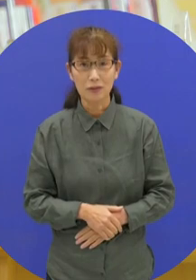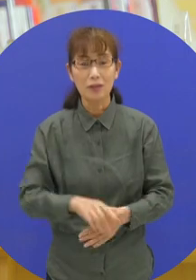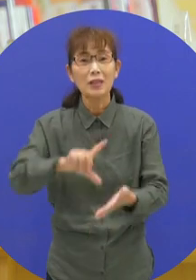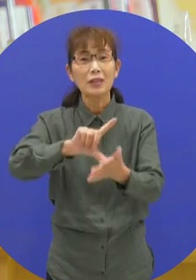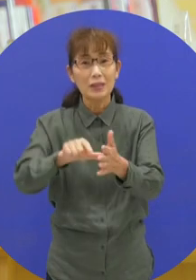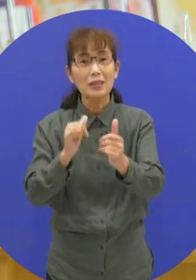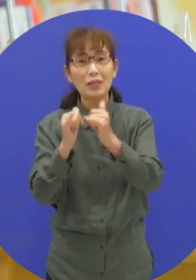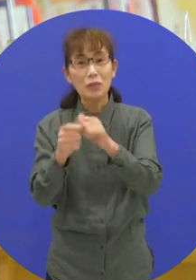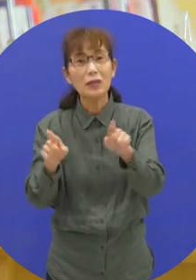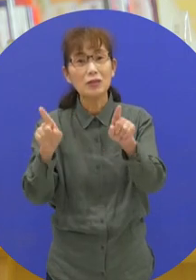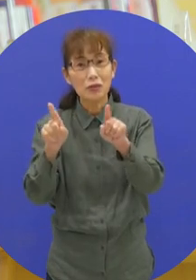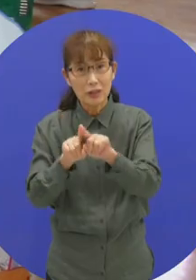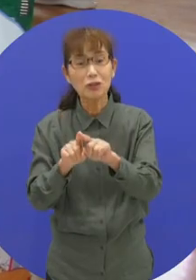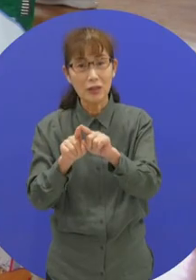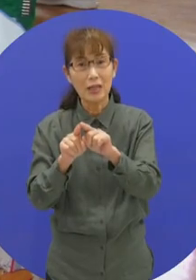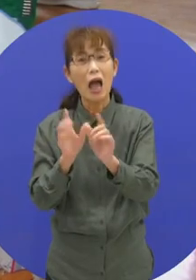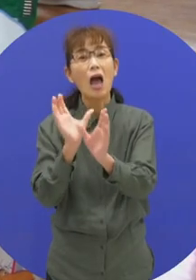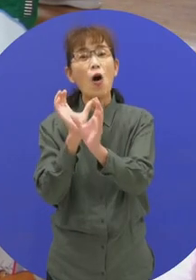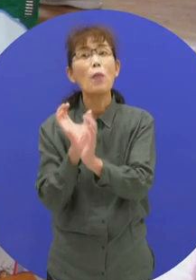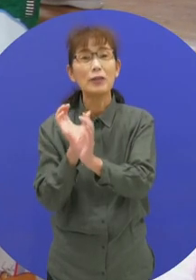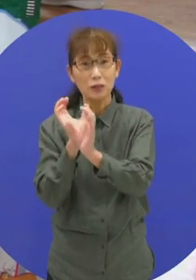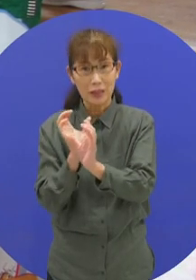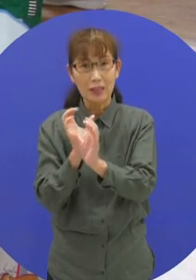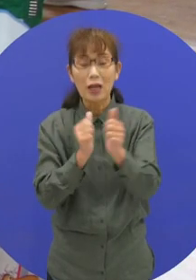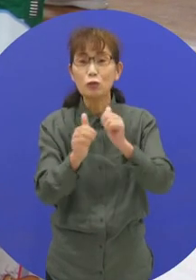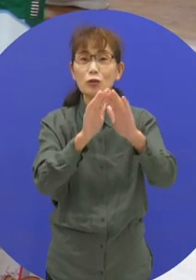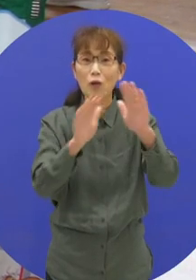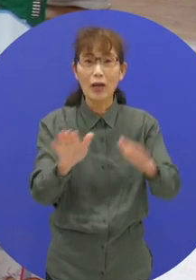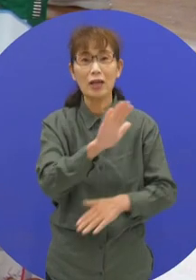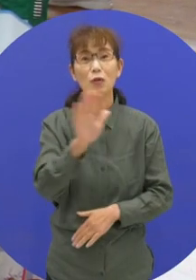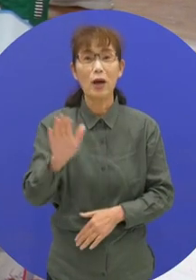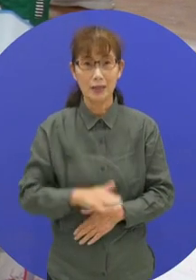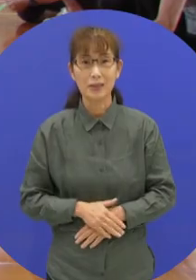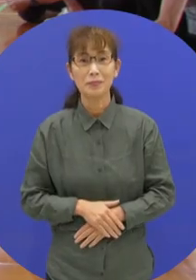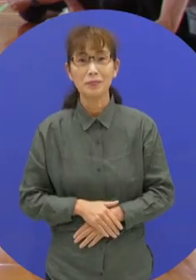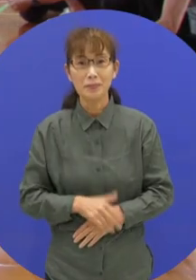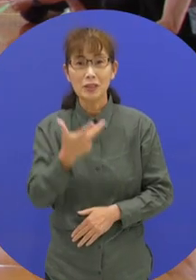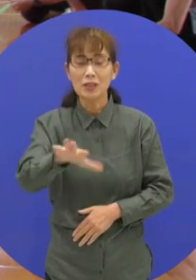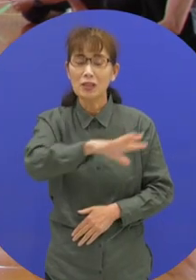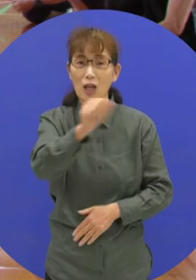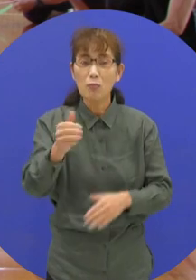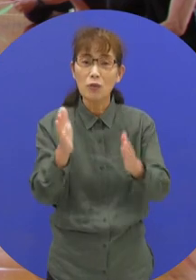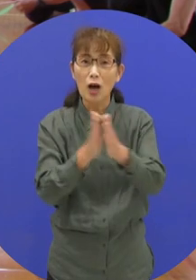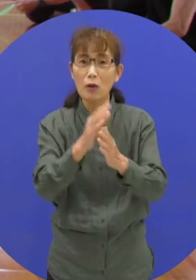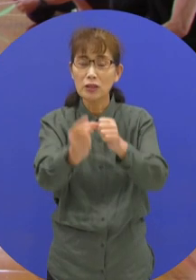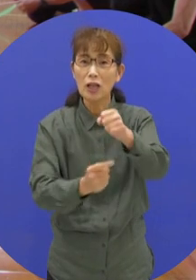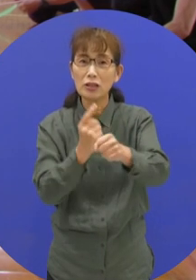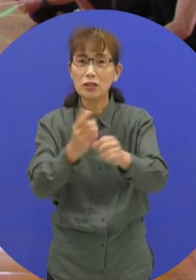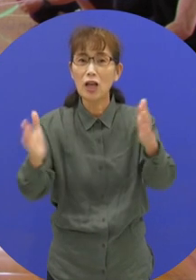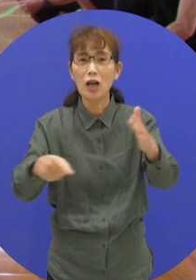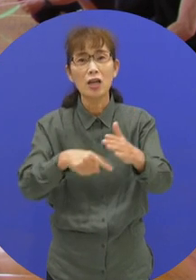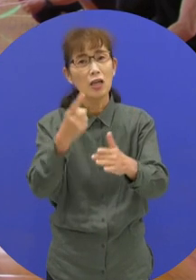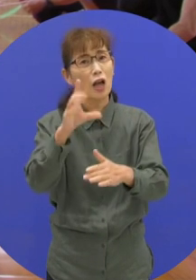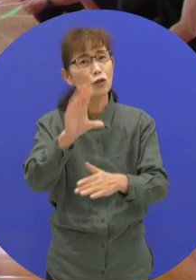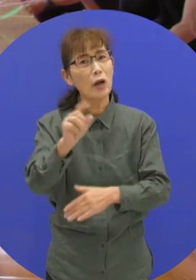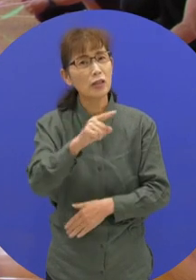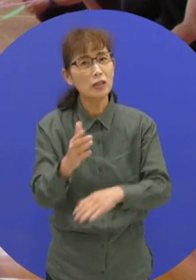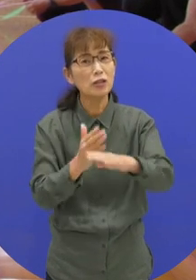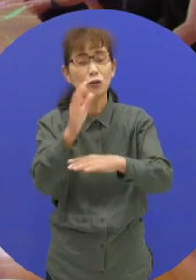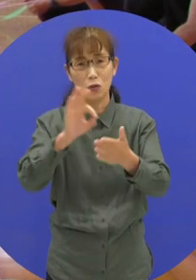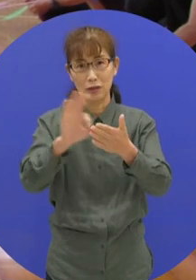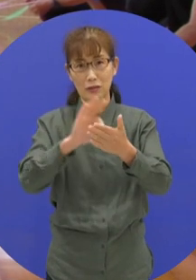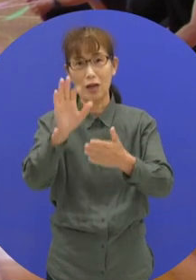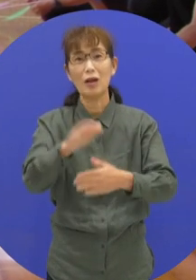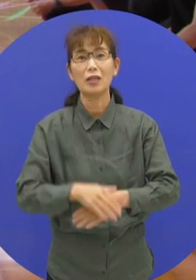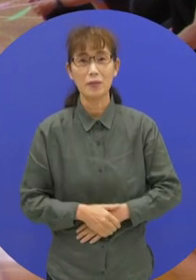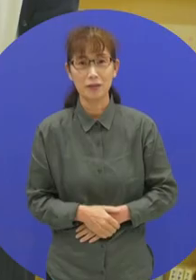地区自治協議会と連携した地区のお祭りや運動会なども行われ市内全館で年間延べ100万人以上が利用し